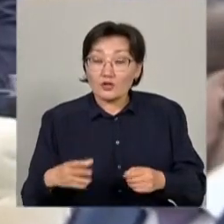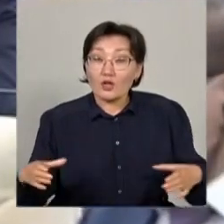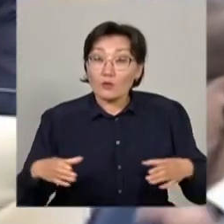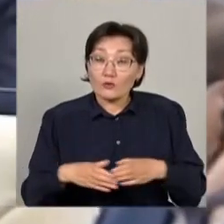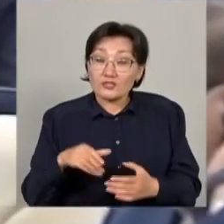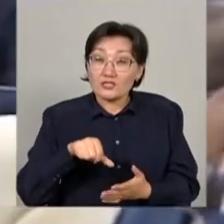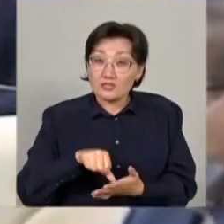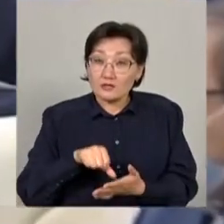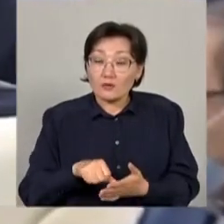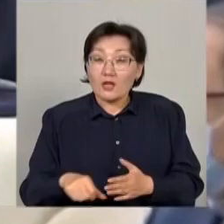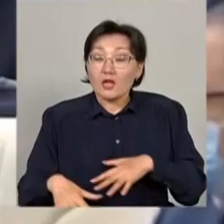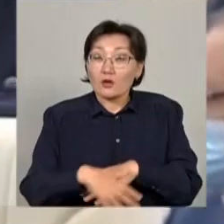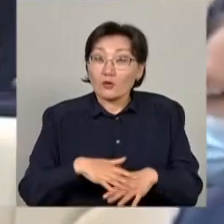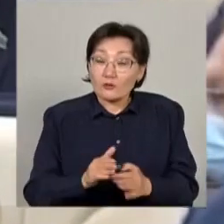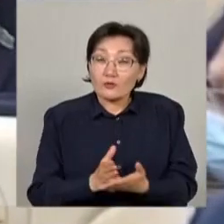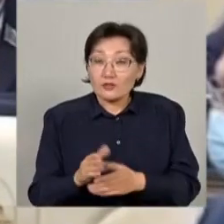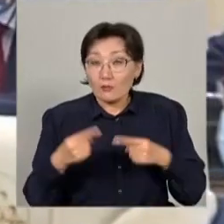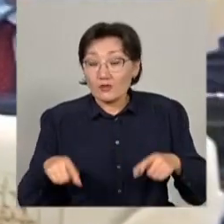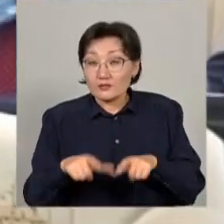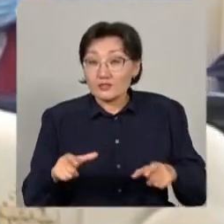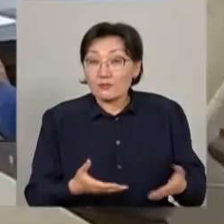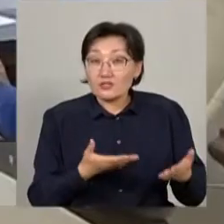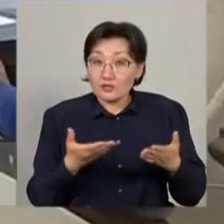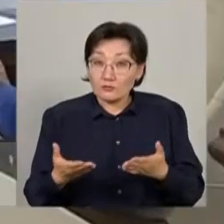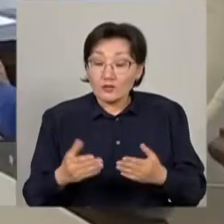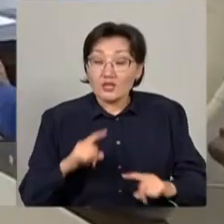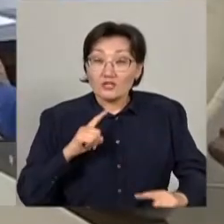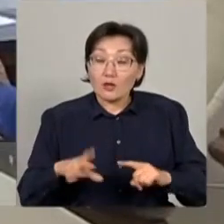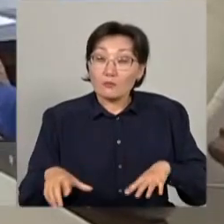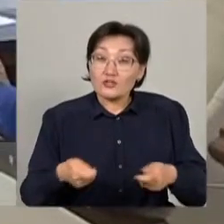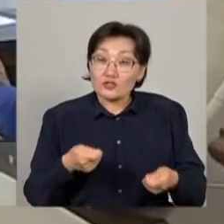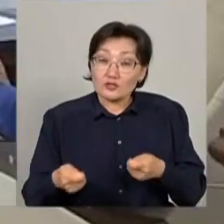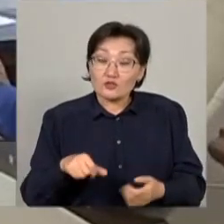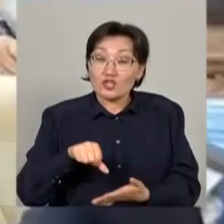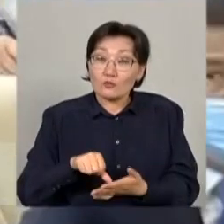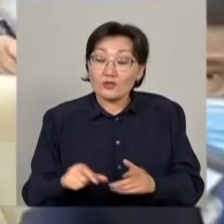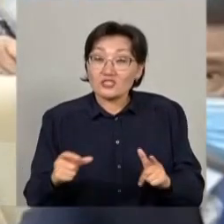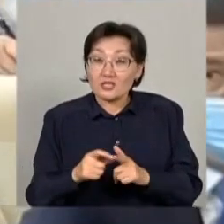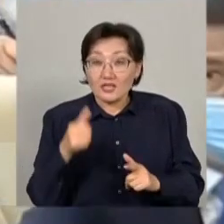мүшелері, қоғам қайраткерлері мен басқа да азаматтар шақырылған. Жиындағы президенттің сөйлейтін